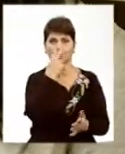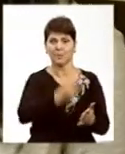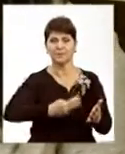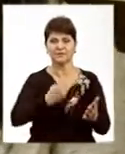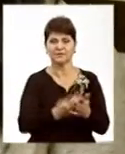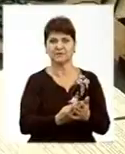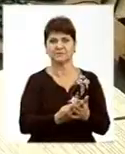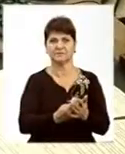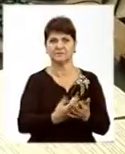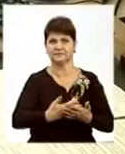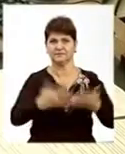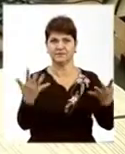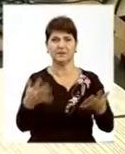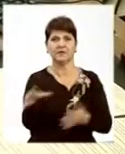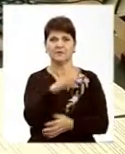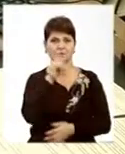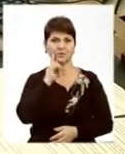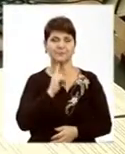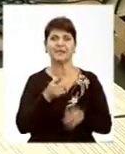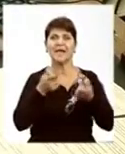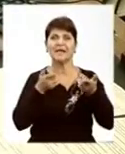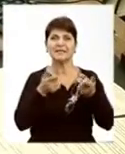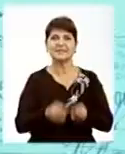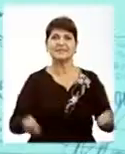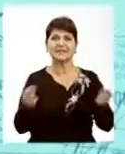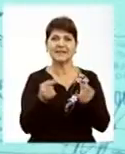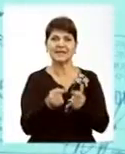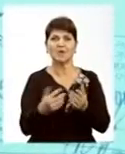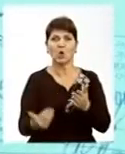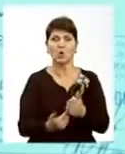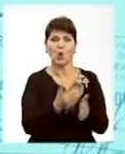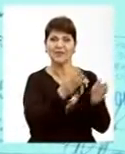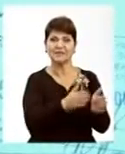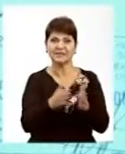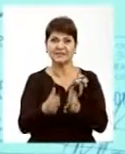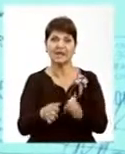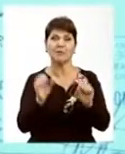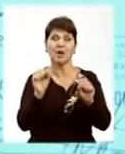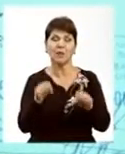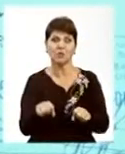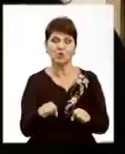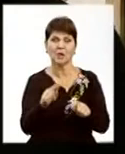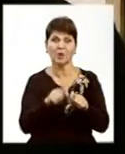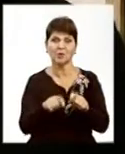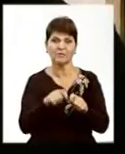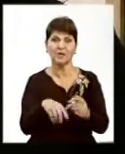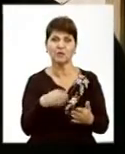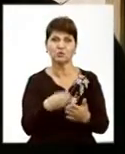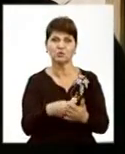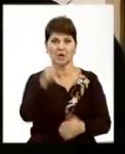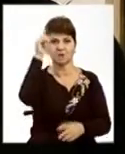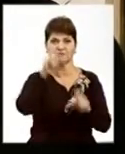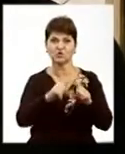«Прозоро», дуже зручно. Згідно з новою системою, можна не лише контролювати бюджет школи, а й вносити власні пропозиції. Відкриті дані